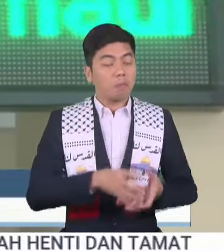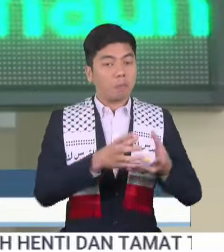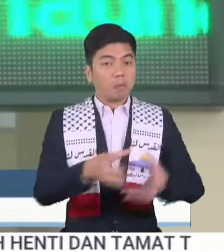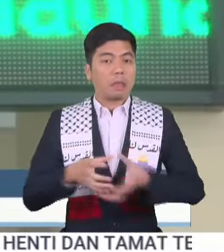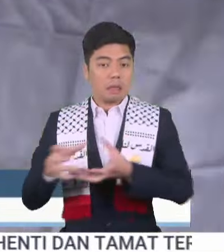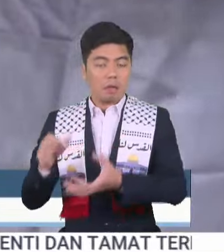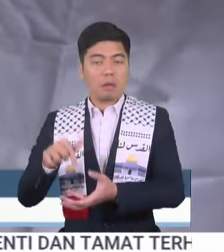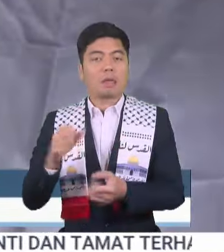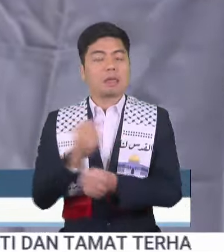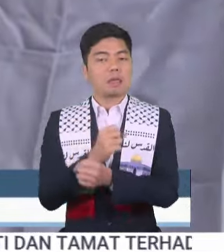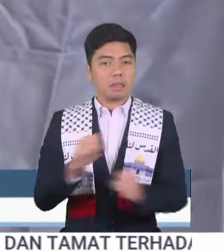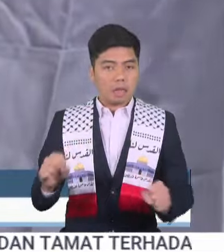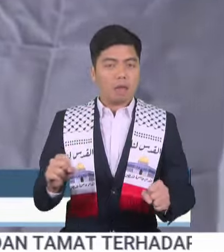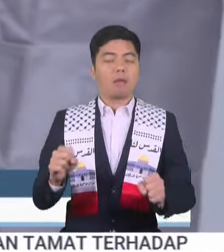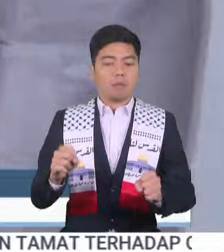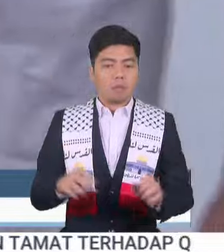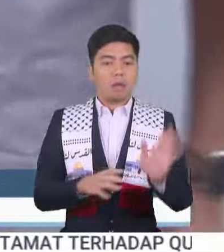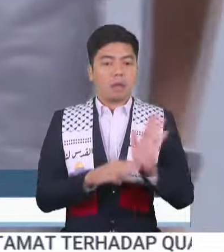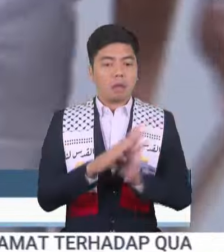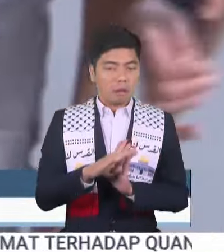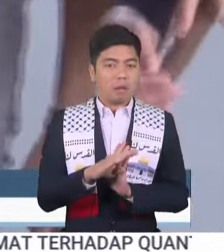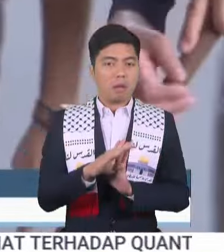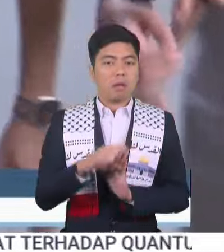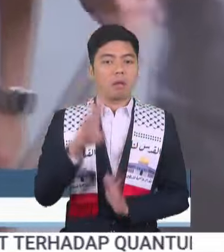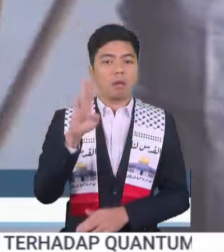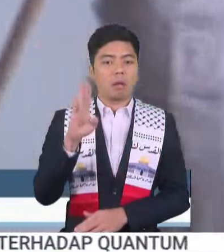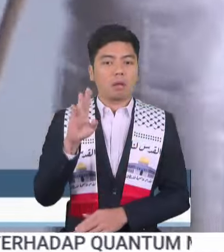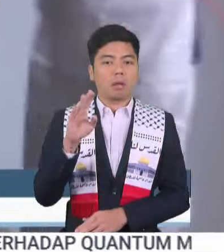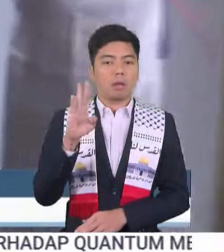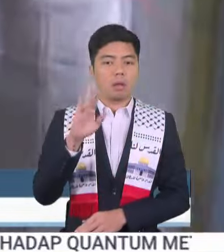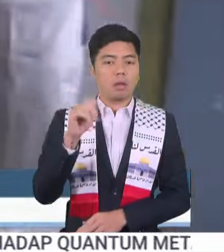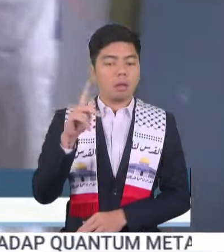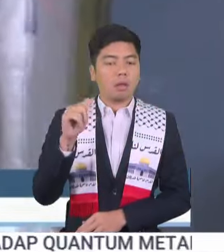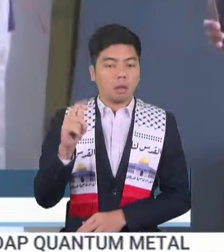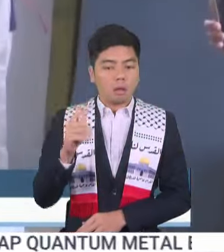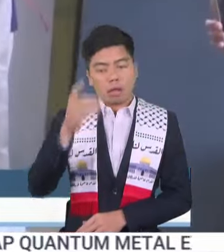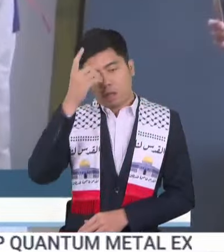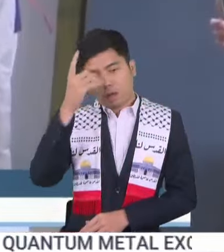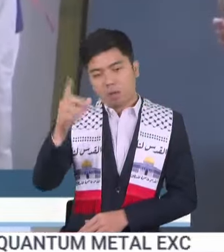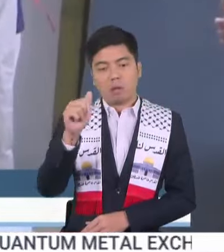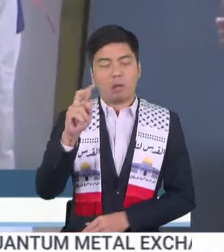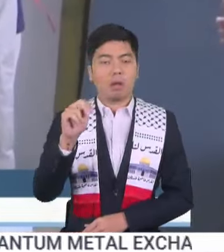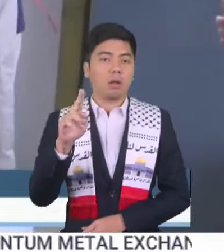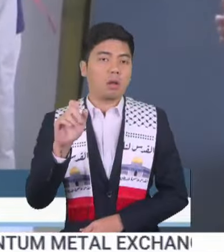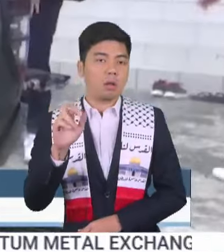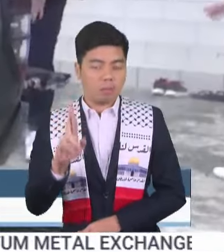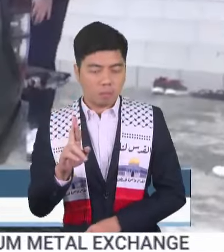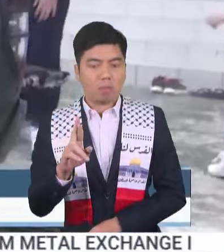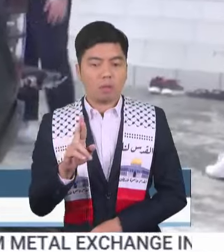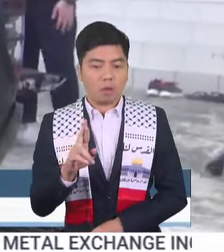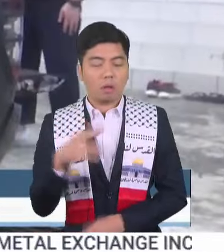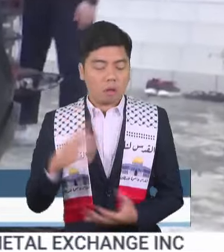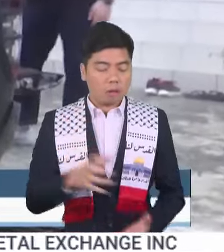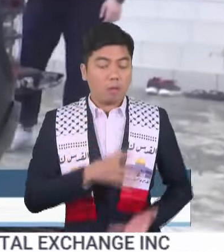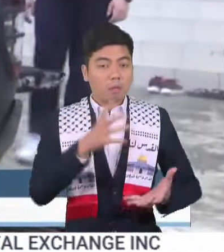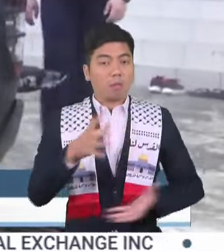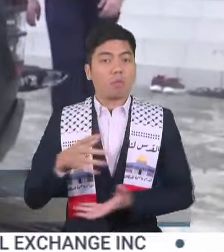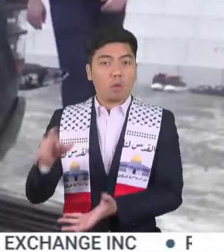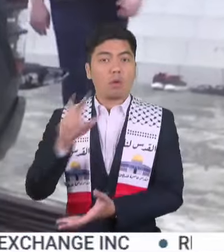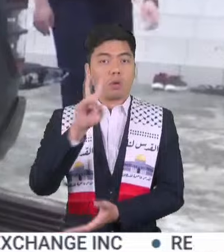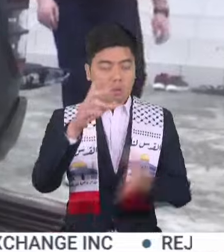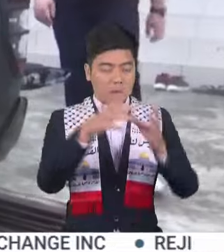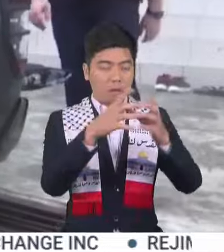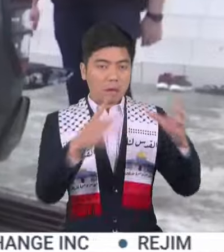Menteri Pendidikan Inovasi dan Pembangunan Bakat, Datuk Dr. Anwar Rapai. Ismail Said turut menyerahkan 2 tong gas Petros